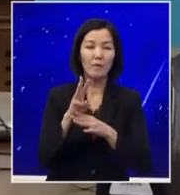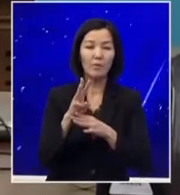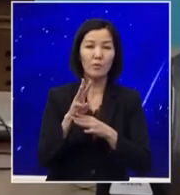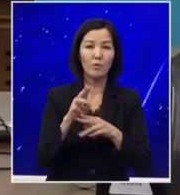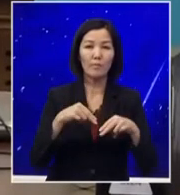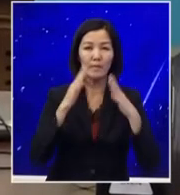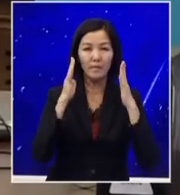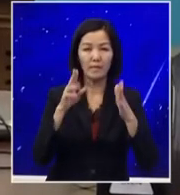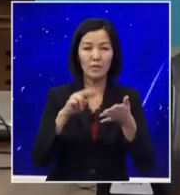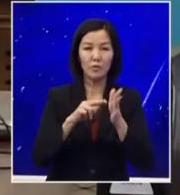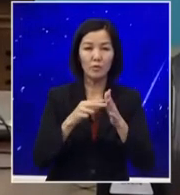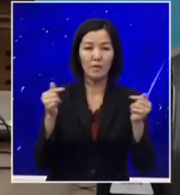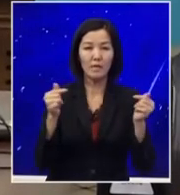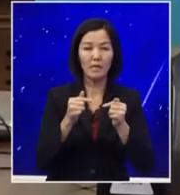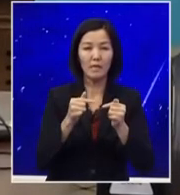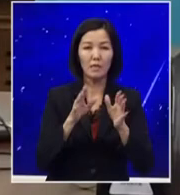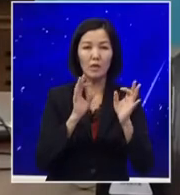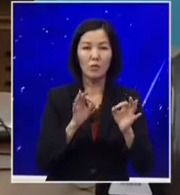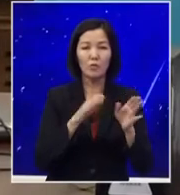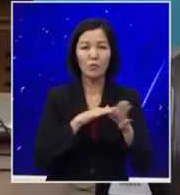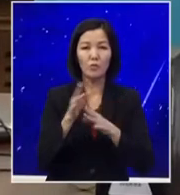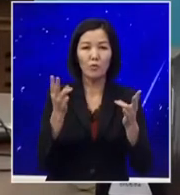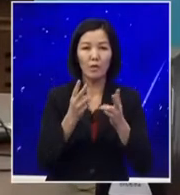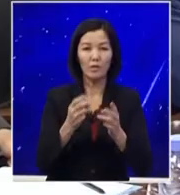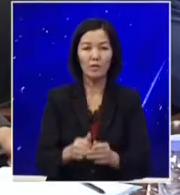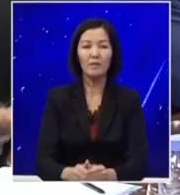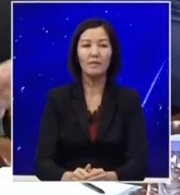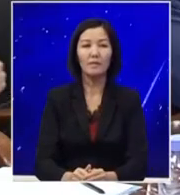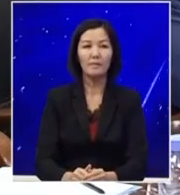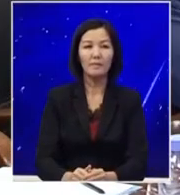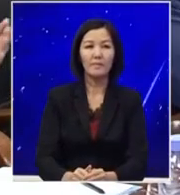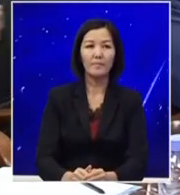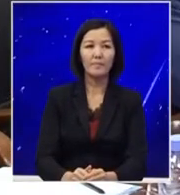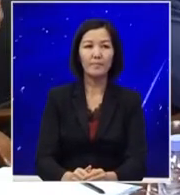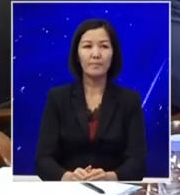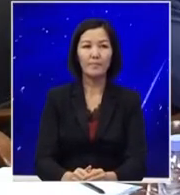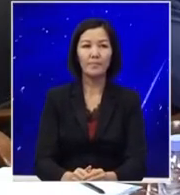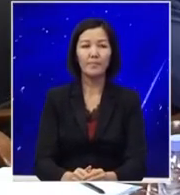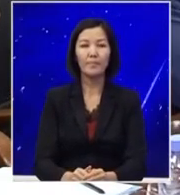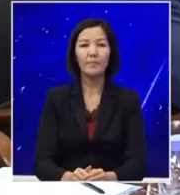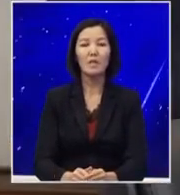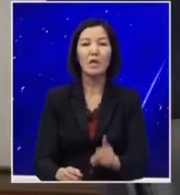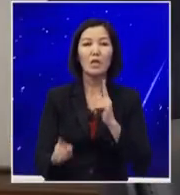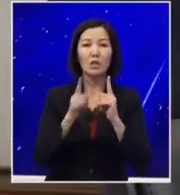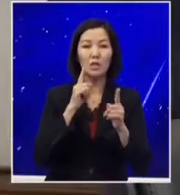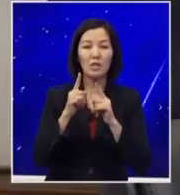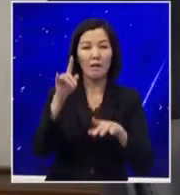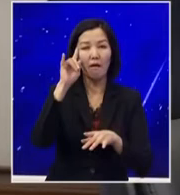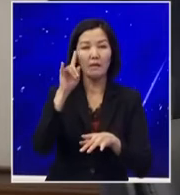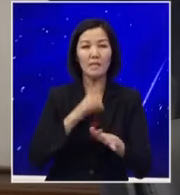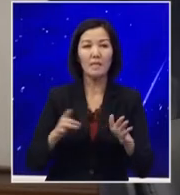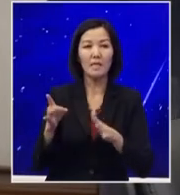жағында жоспарға сәйкес тиянақты орындайық. Сонымен қатар жиында Қазақстан